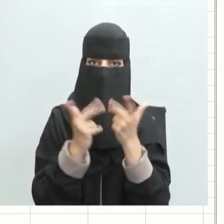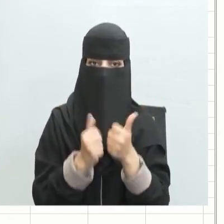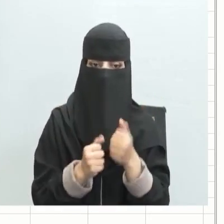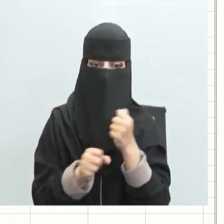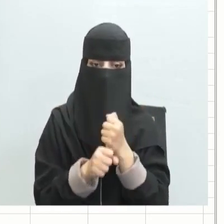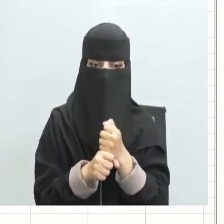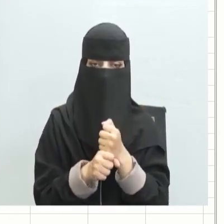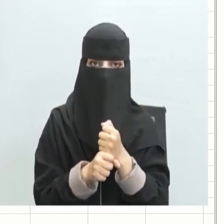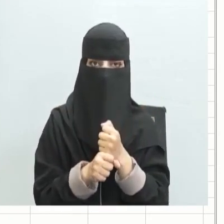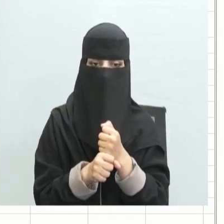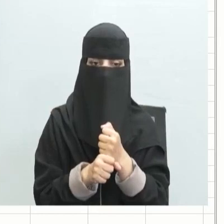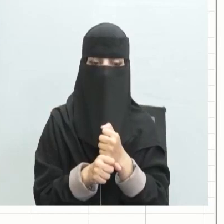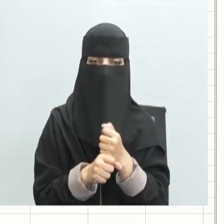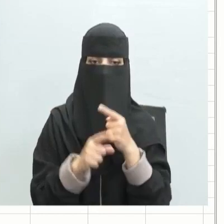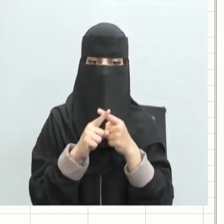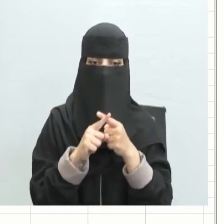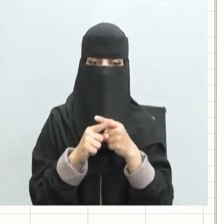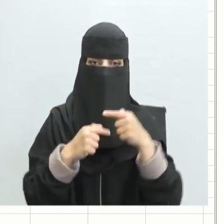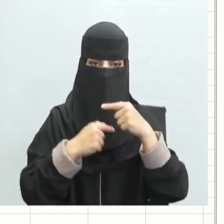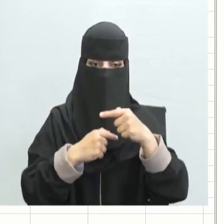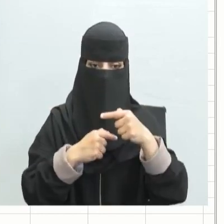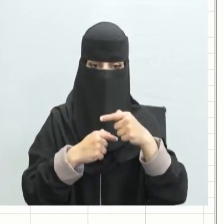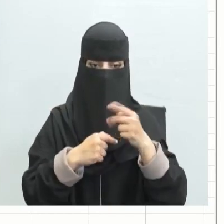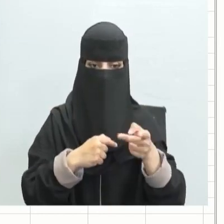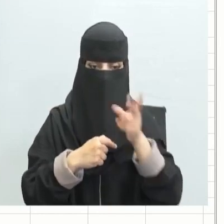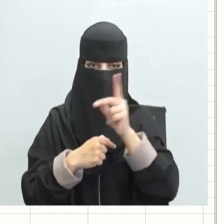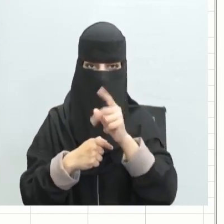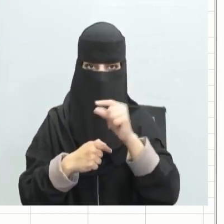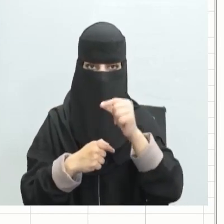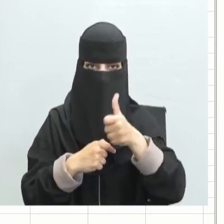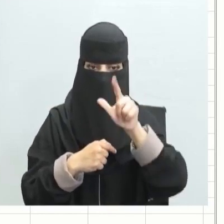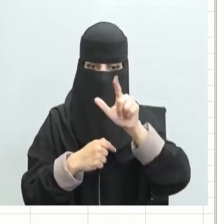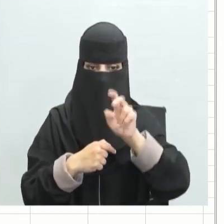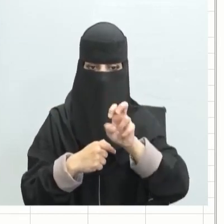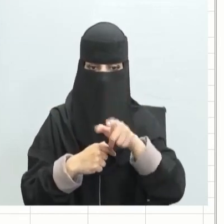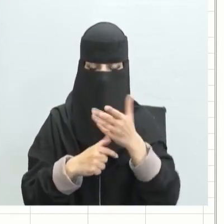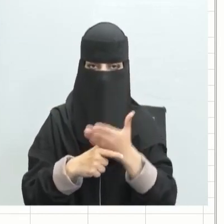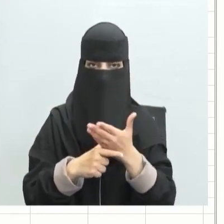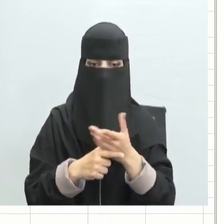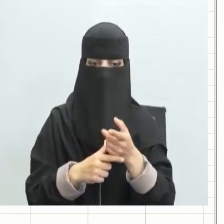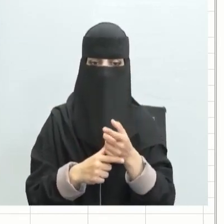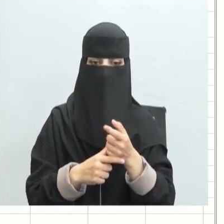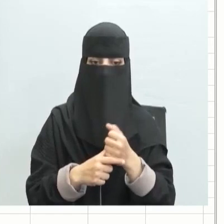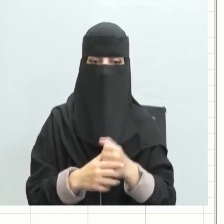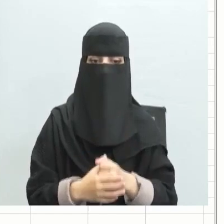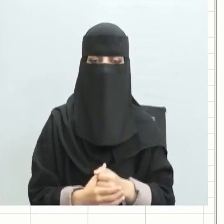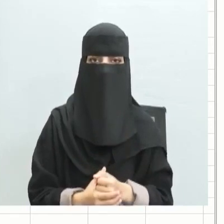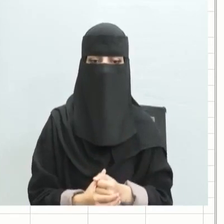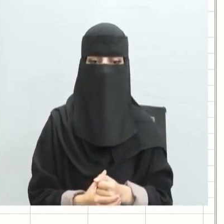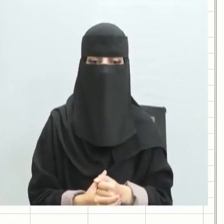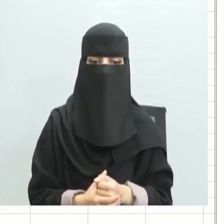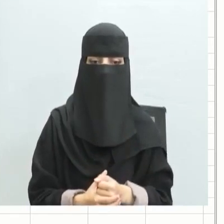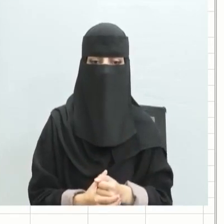باستخدام الاكسل نكتب يساوي ثم نكتب داله الجذر اللي هي عباره عن